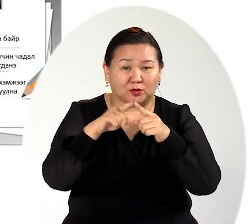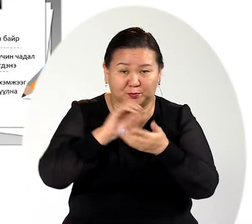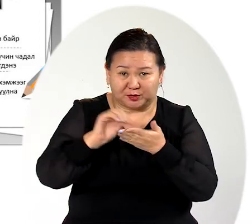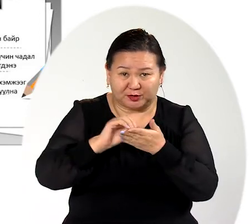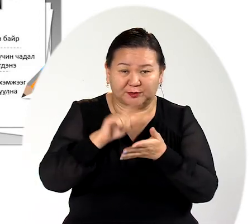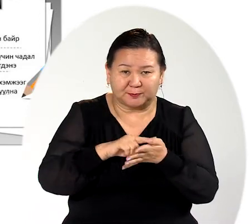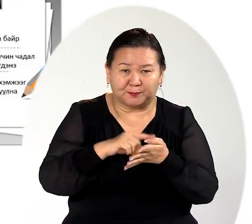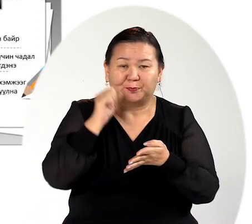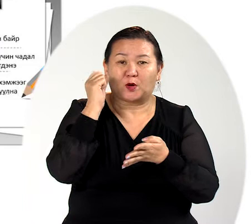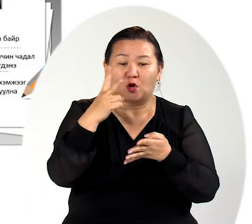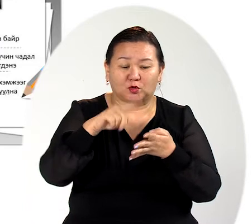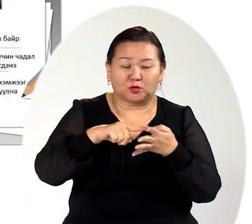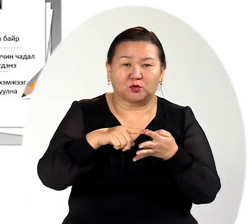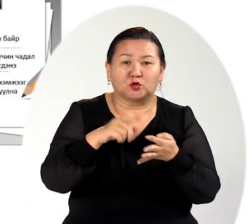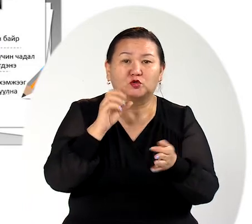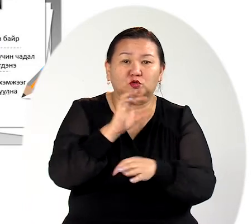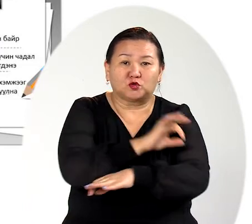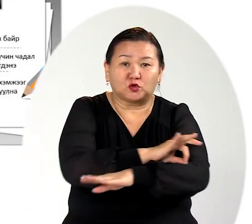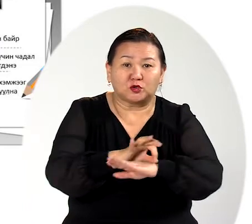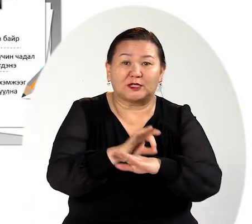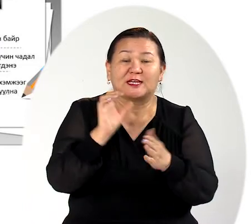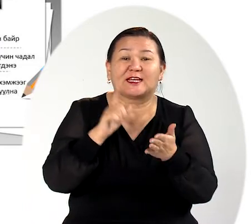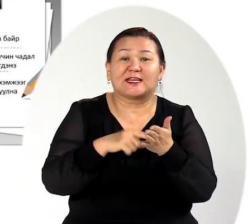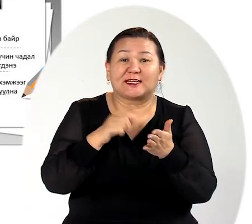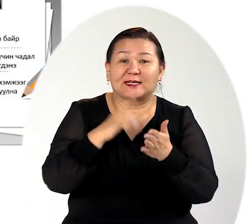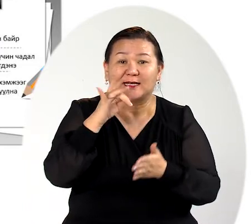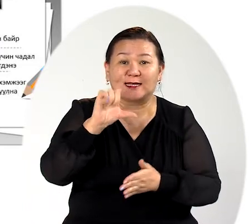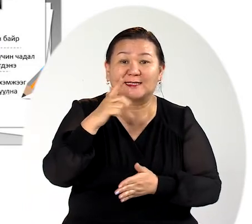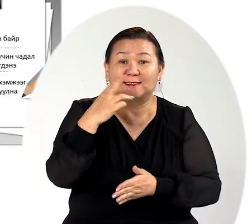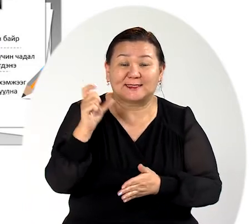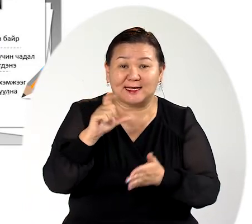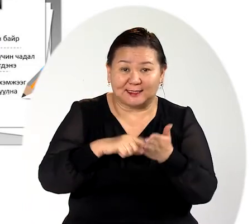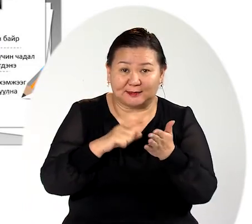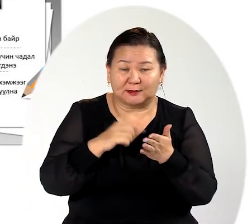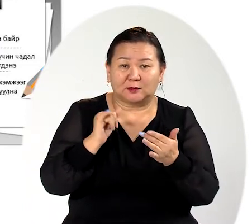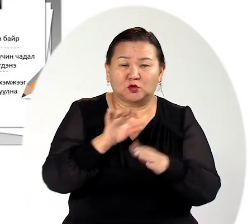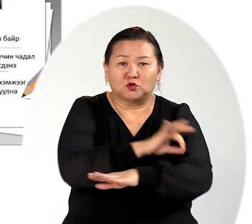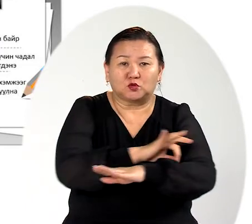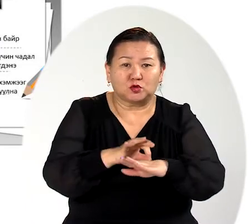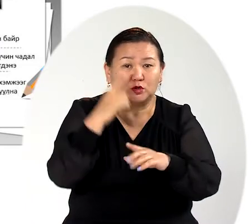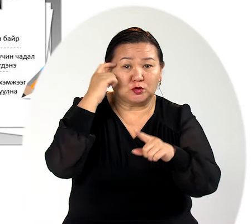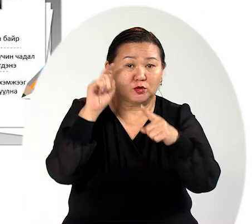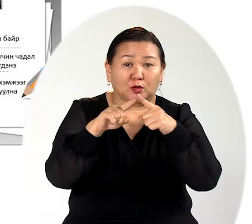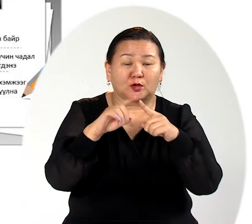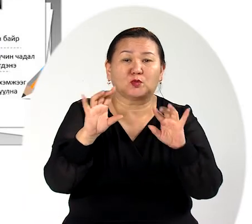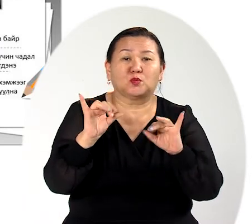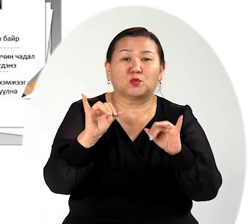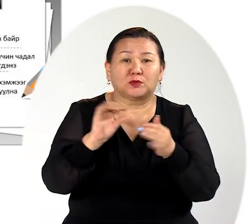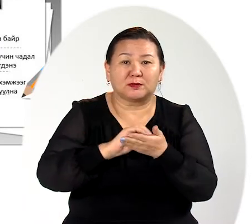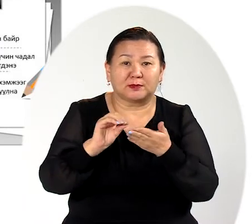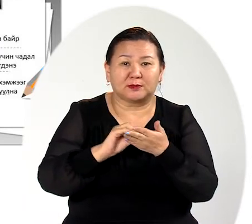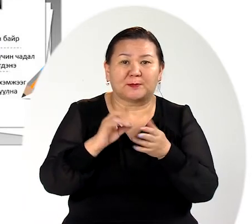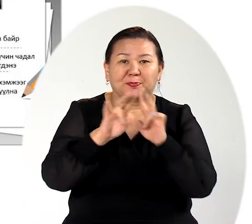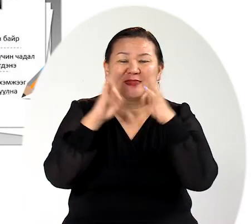бичдэг. За хоёрт нь төслийн хэрэгцээг энэ миний бичээд байгаа төслийн маань зорилго юунаас үүдэж бий болсон